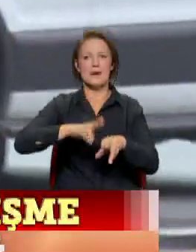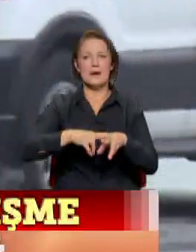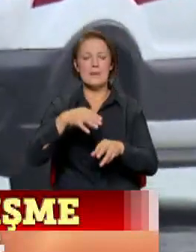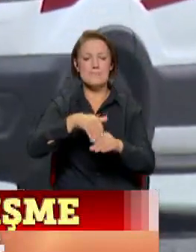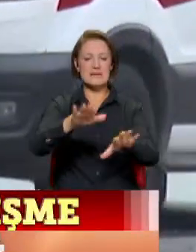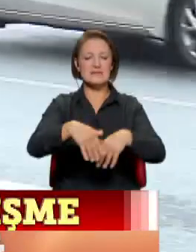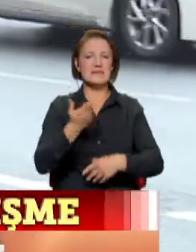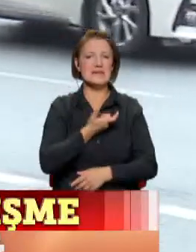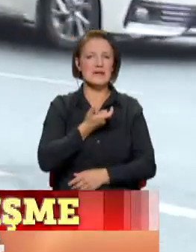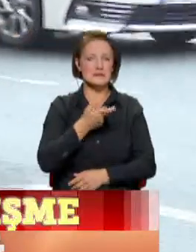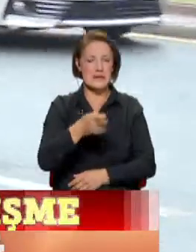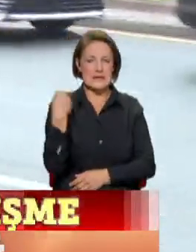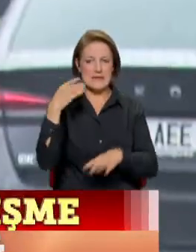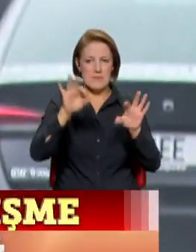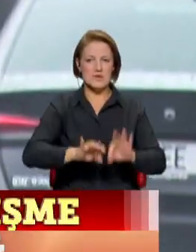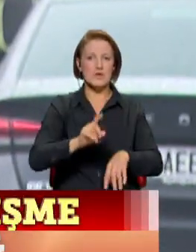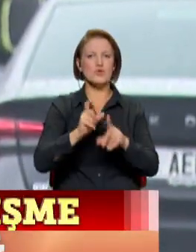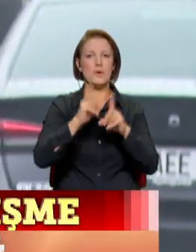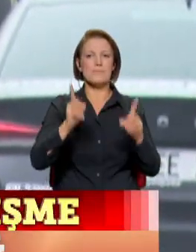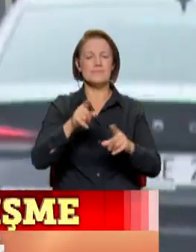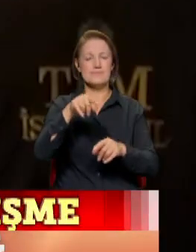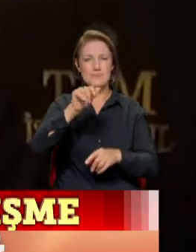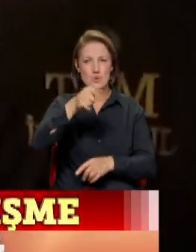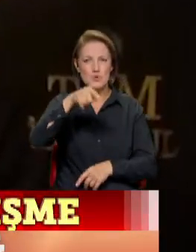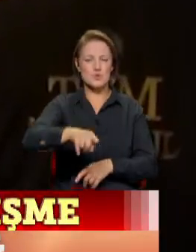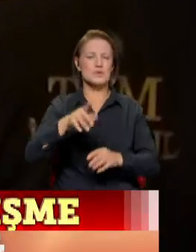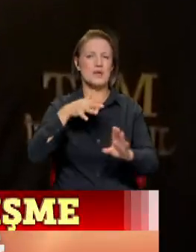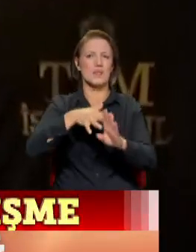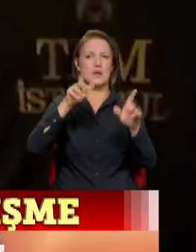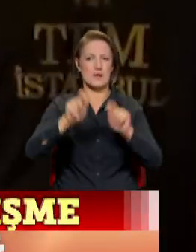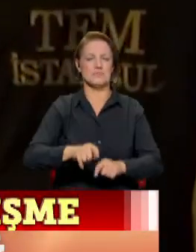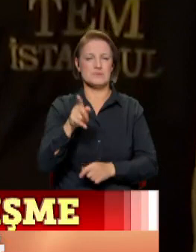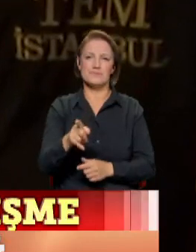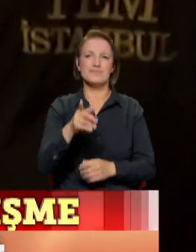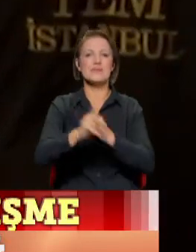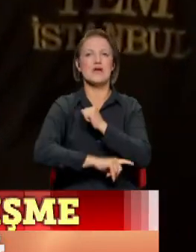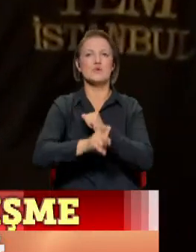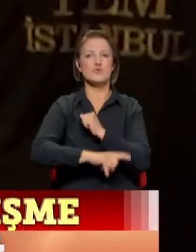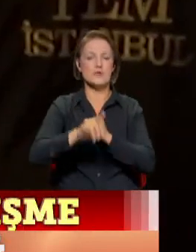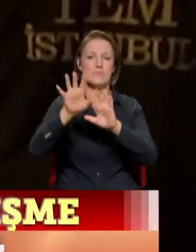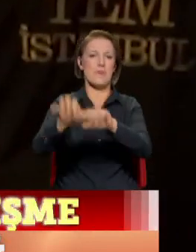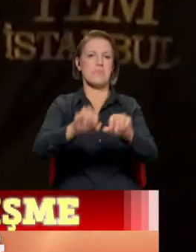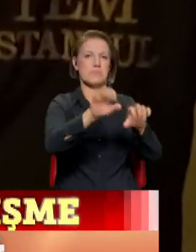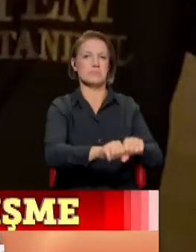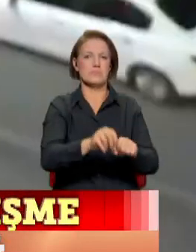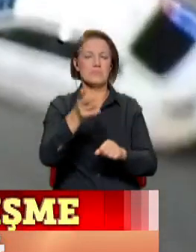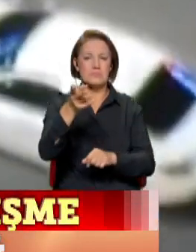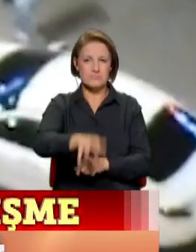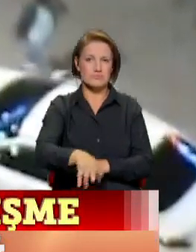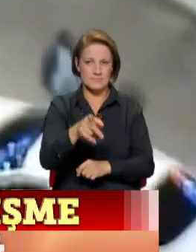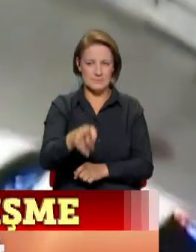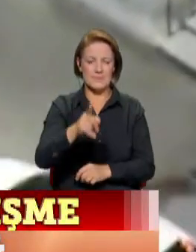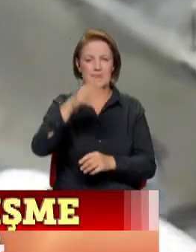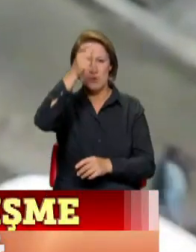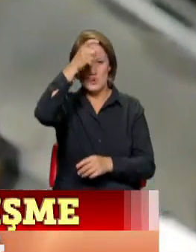yılına başladığı günde hain saldırı girişiminde bulundu. İçişleri Bakanlığı nizamiyesini hedef alan teröristler etkisiz hale getirildi. Hemen ardından